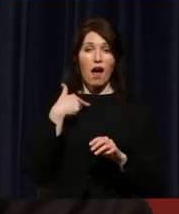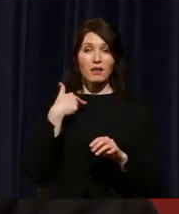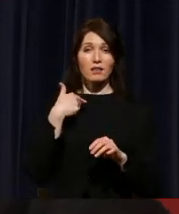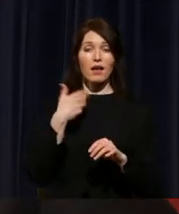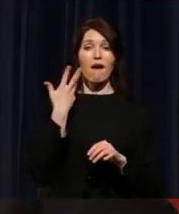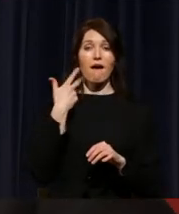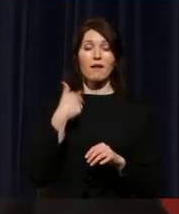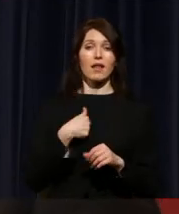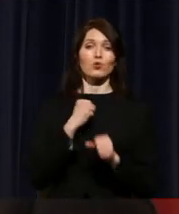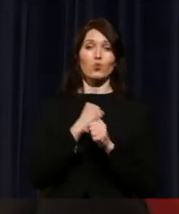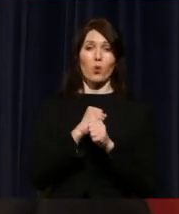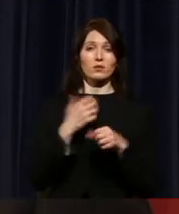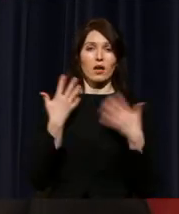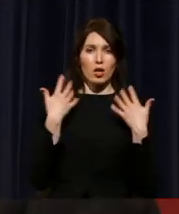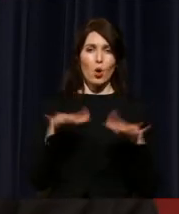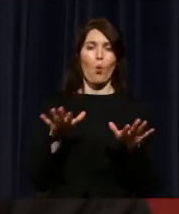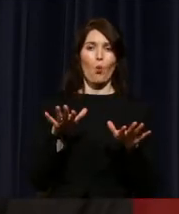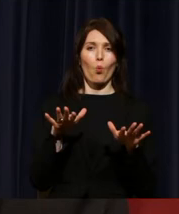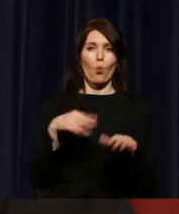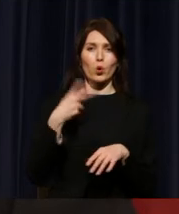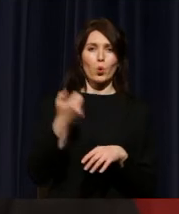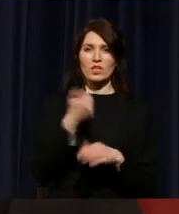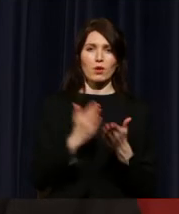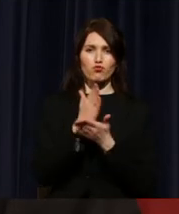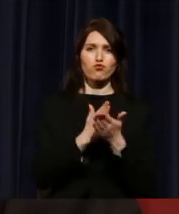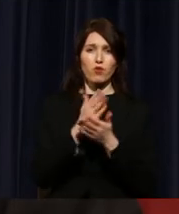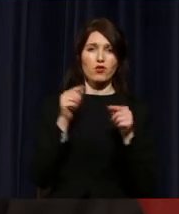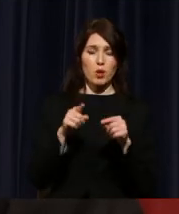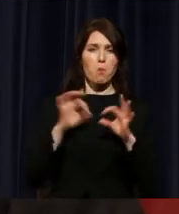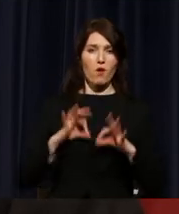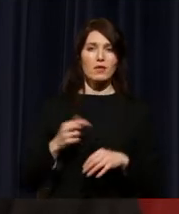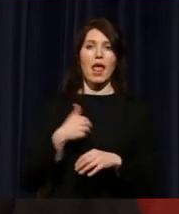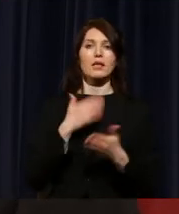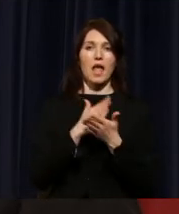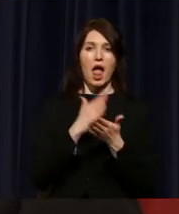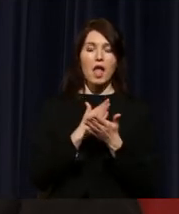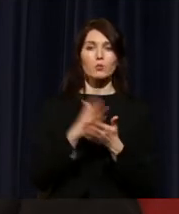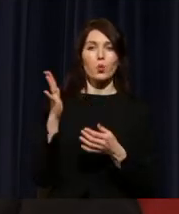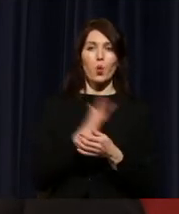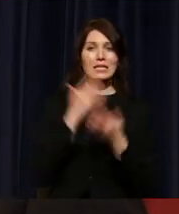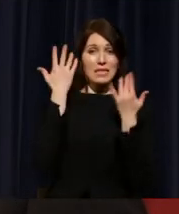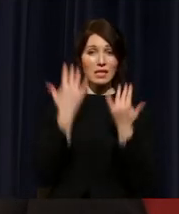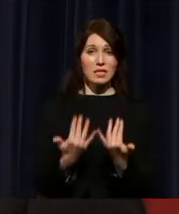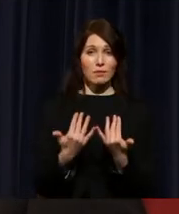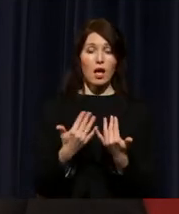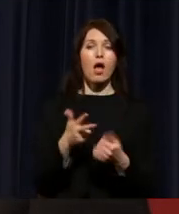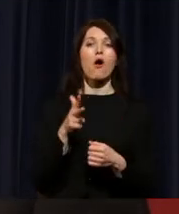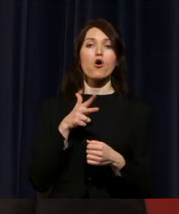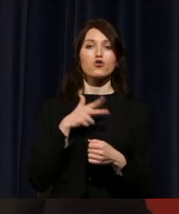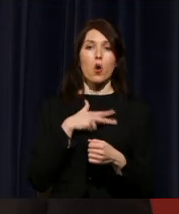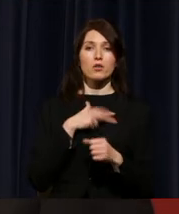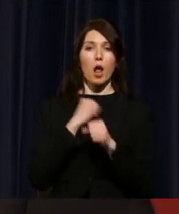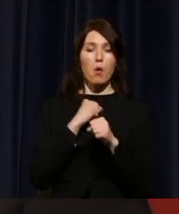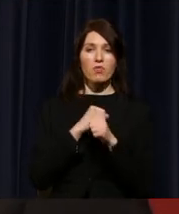Tad, kad es esmu nostrādājis jau vairāk kā 20 gadu šajā profesijā, es esmu nonācis pie viena secinājuma, ka sociālo darbu,